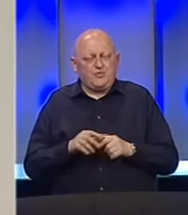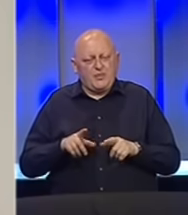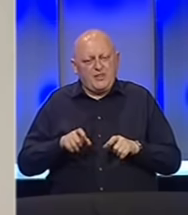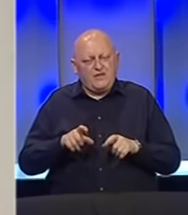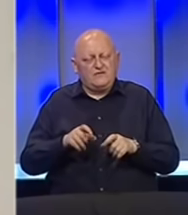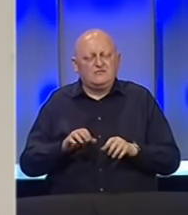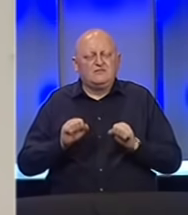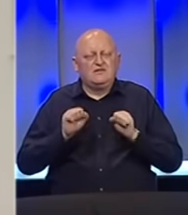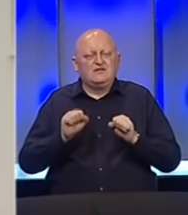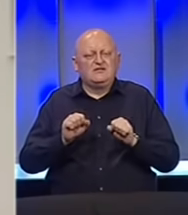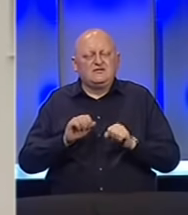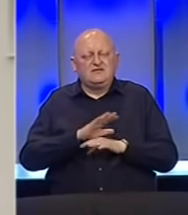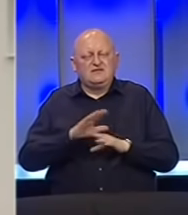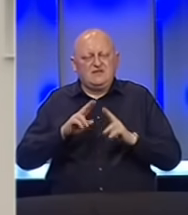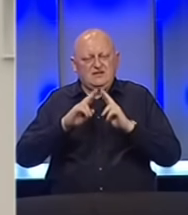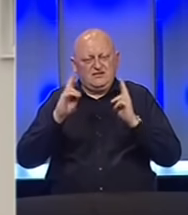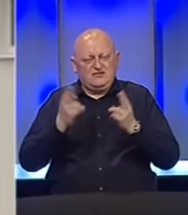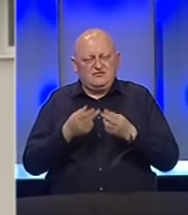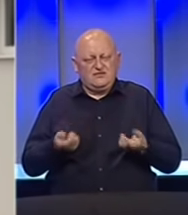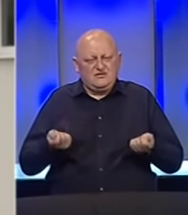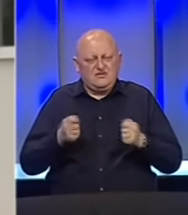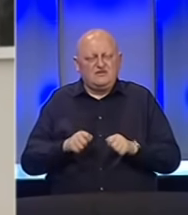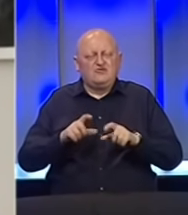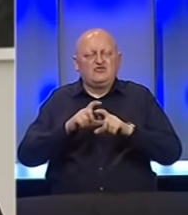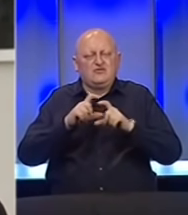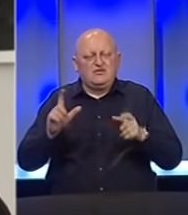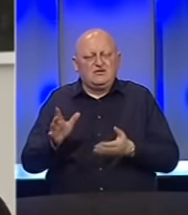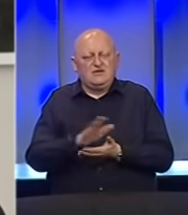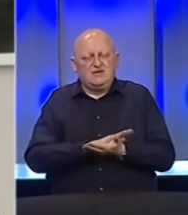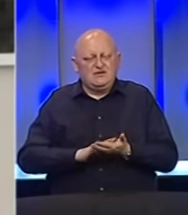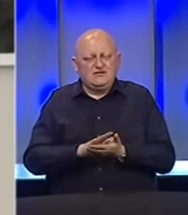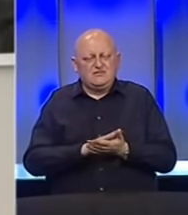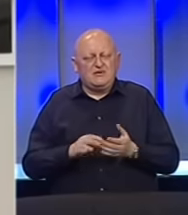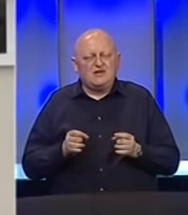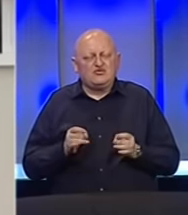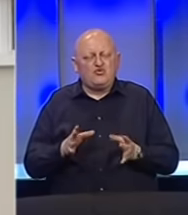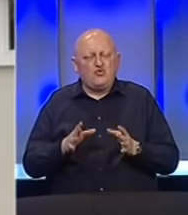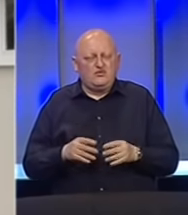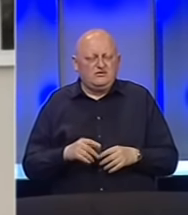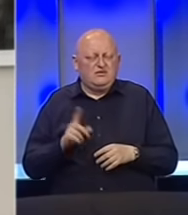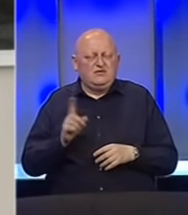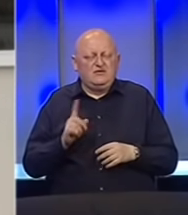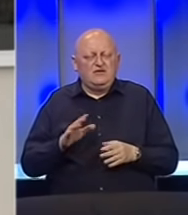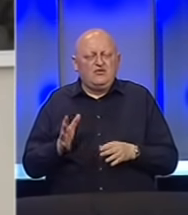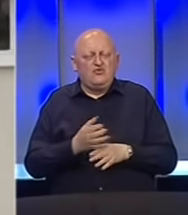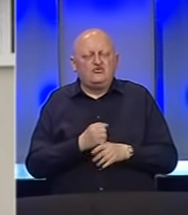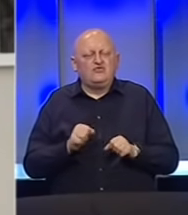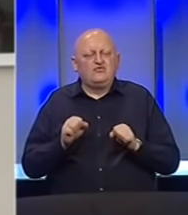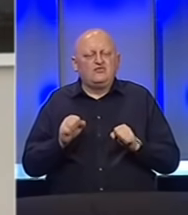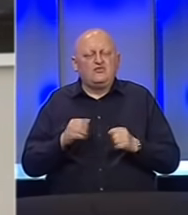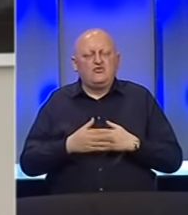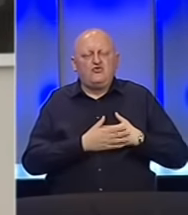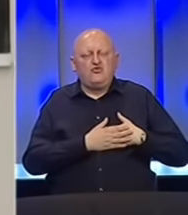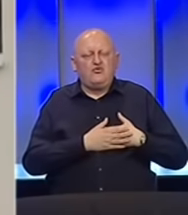Koronavirus zaustavio je cijeli svijet, zatvorio je ustanove, ispraznio je ulice, ali nije uspio zaustaviti